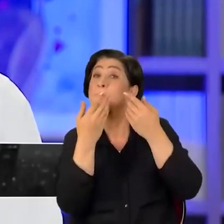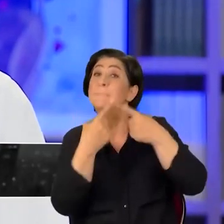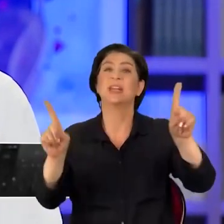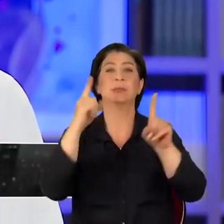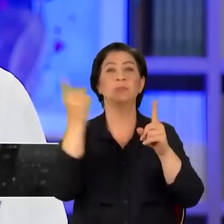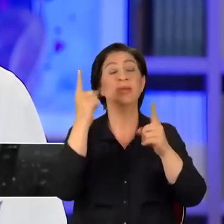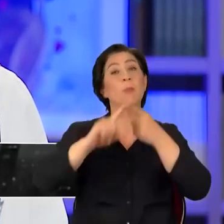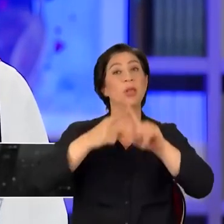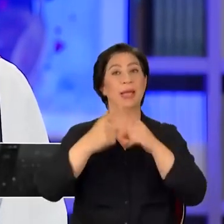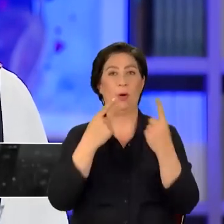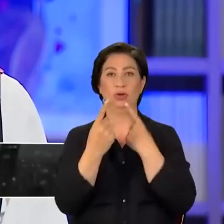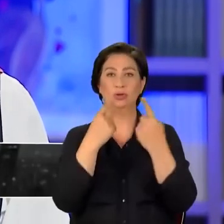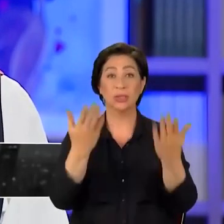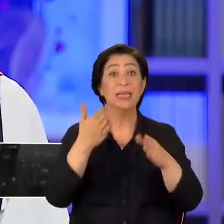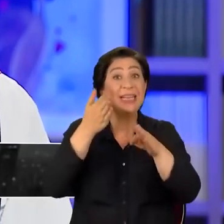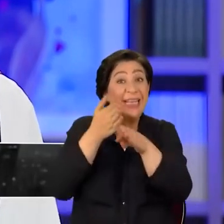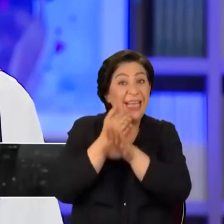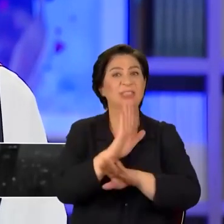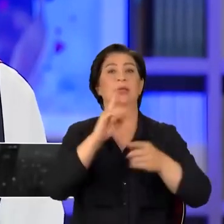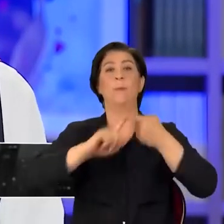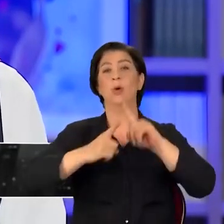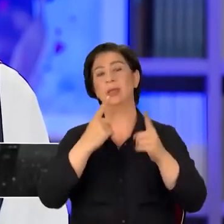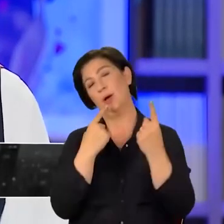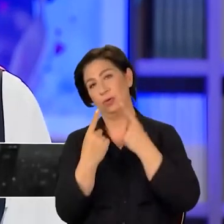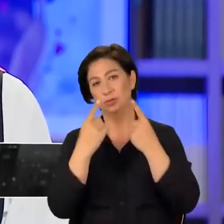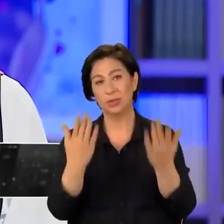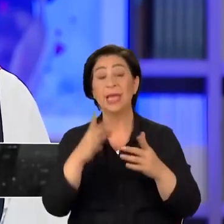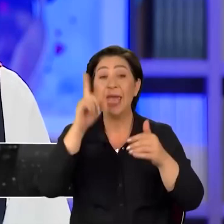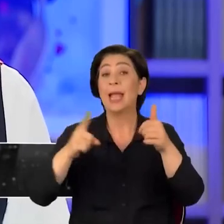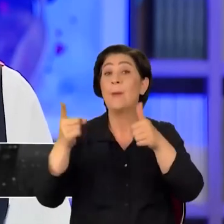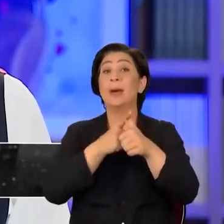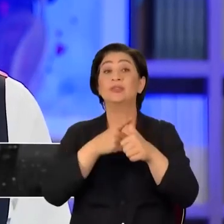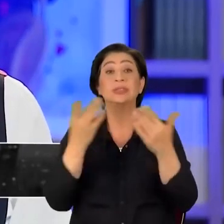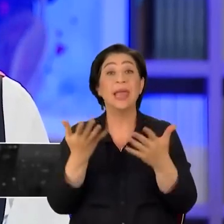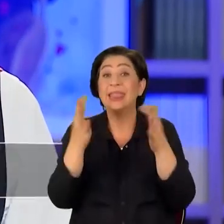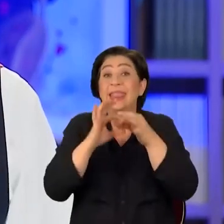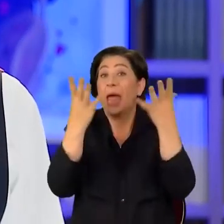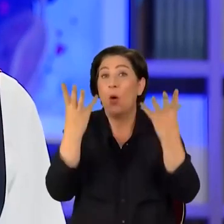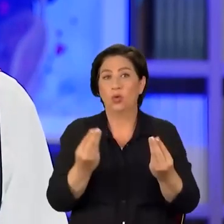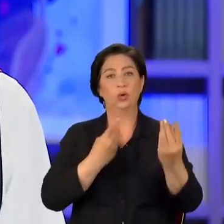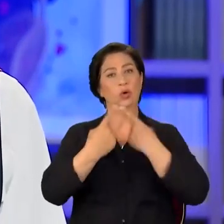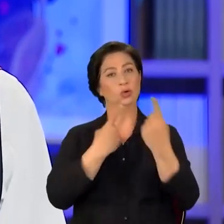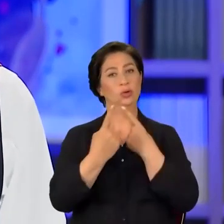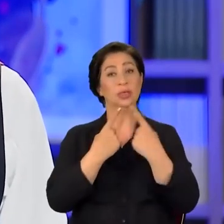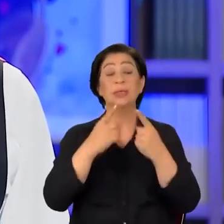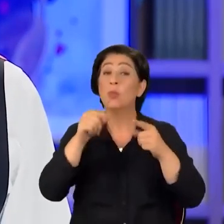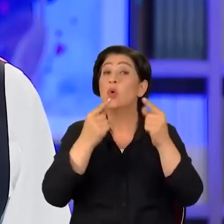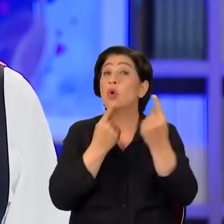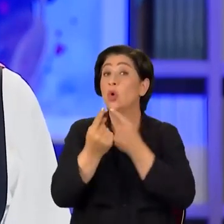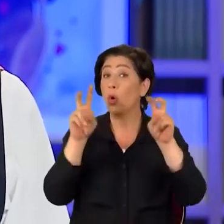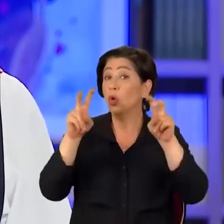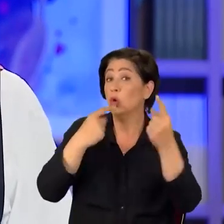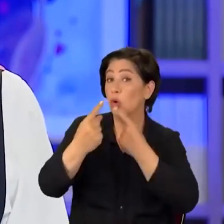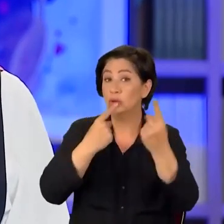şekilde politika konuşacağız. Gerçekten politika konuşacağız. Başta politikanın ne olduğunu konuşacağız ve politikayı konuşurken